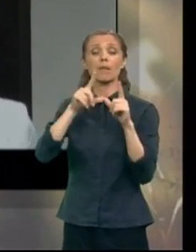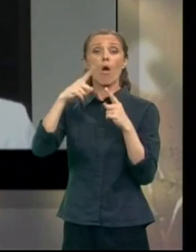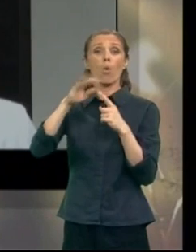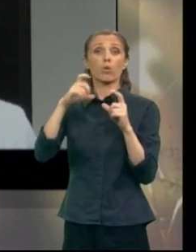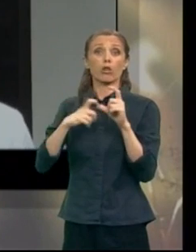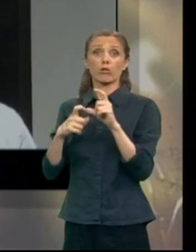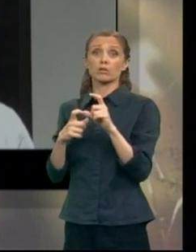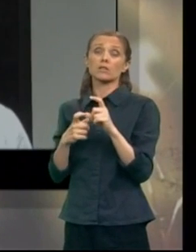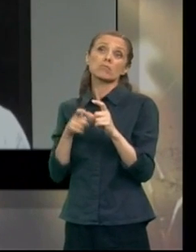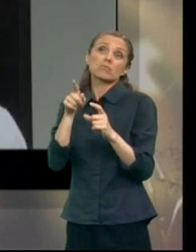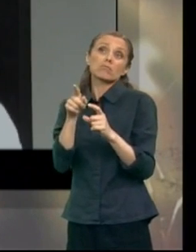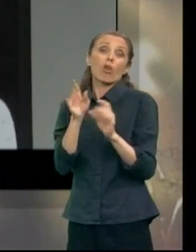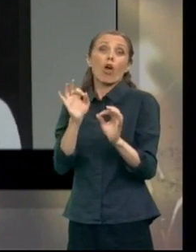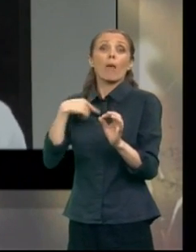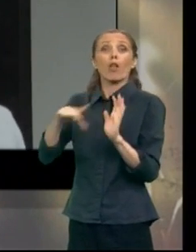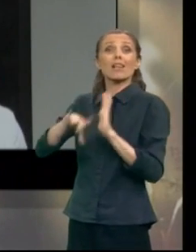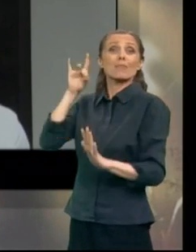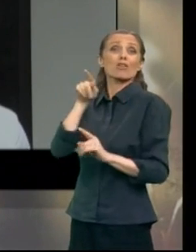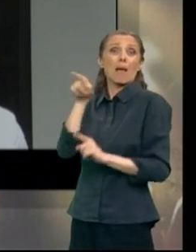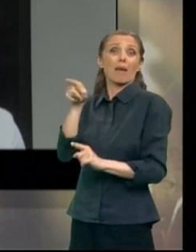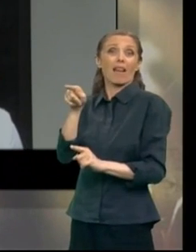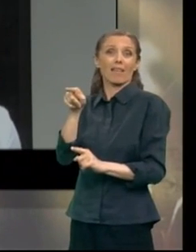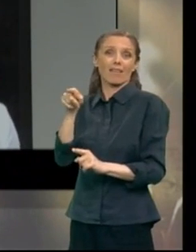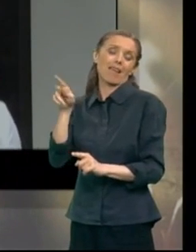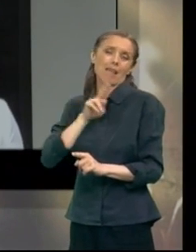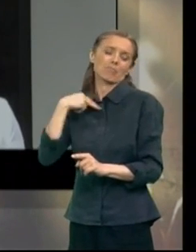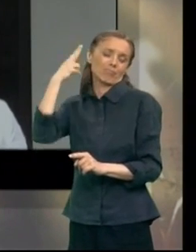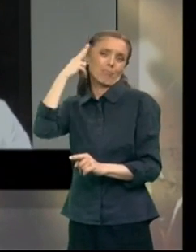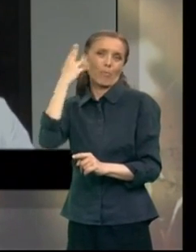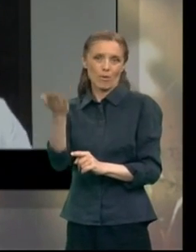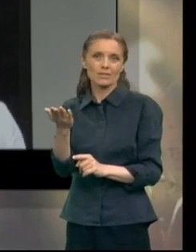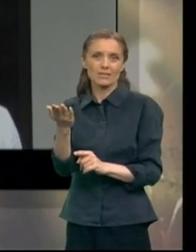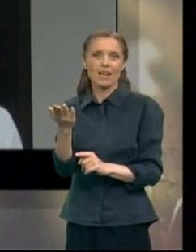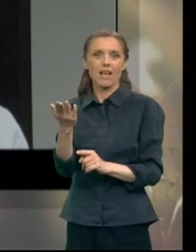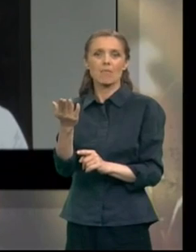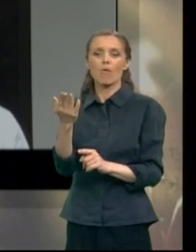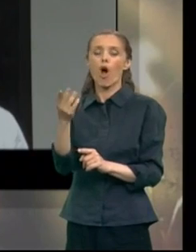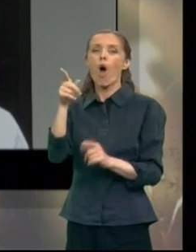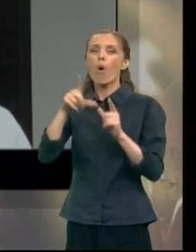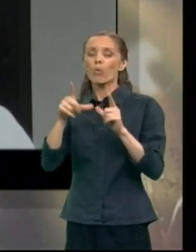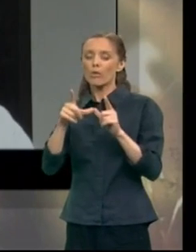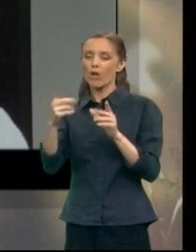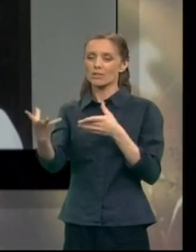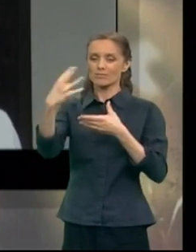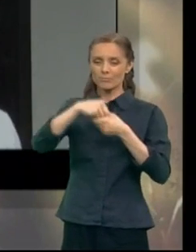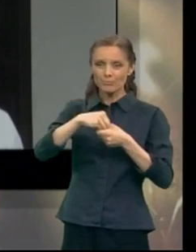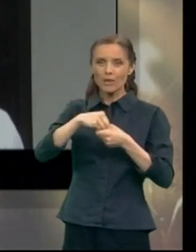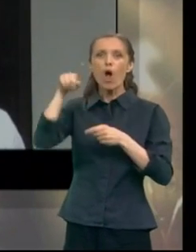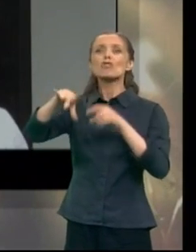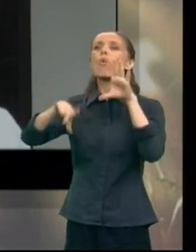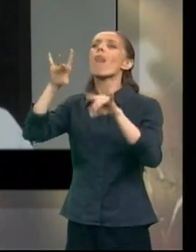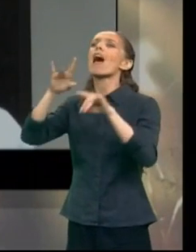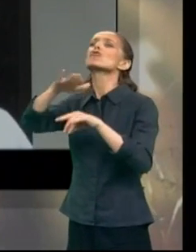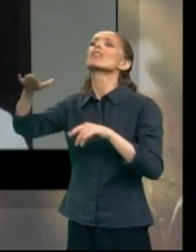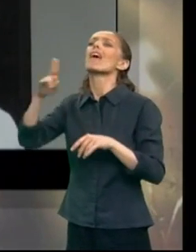bio prirodan izbor, znači za takvu, a takođe su postojala poznanstva, je spojio se u celu tu priču, doveli su nam decu koja